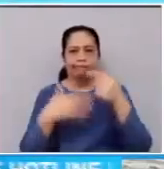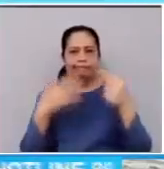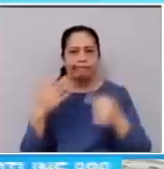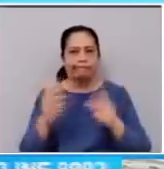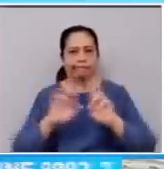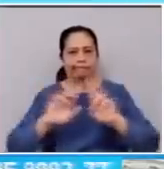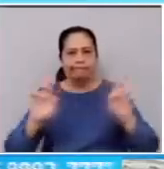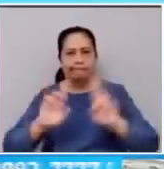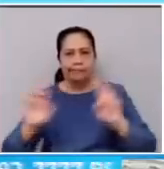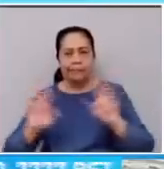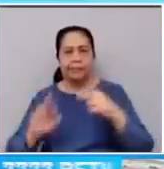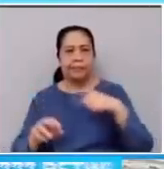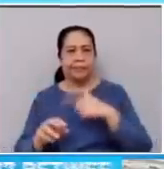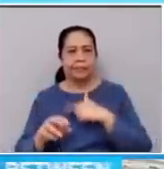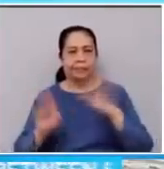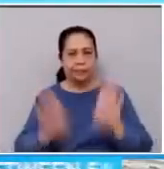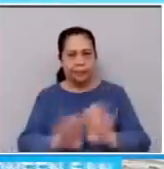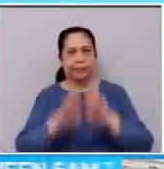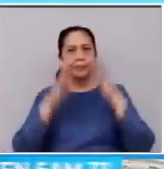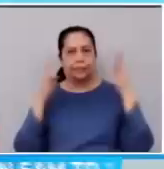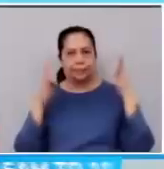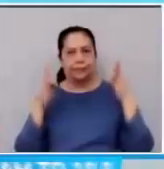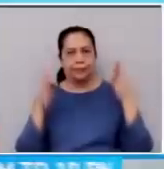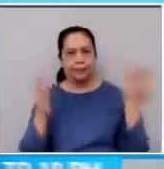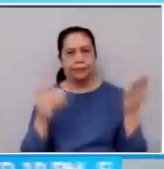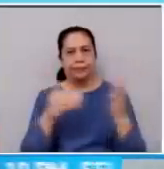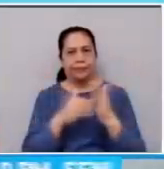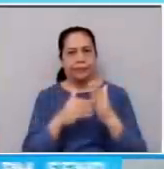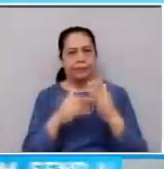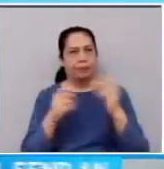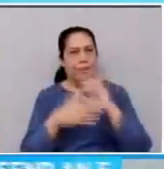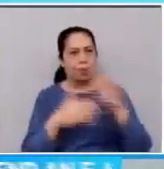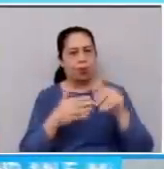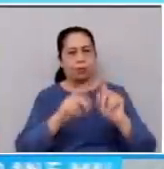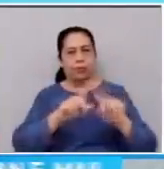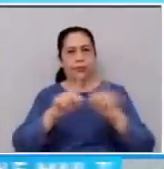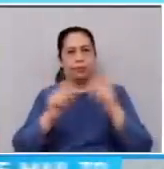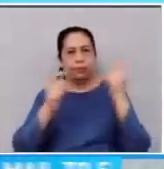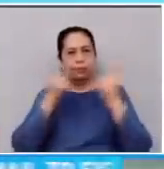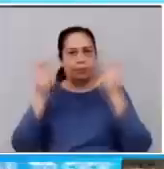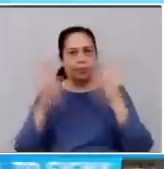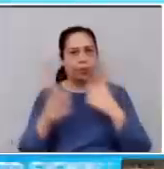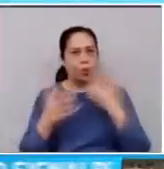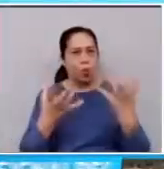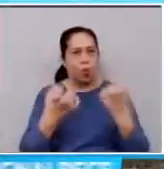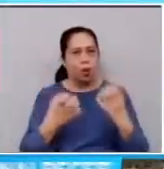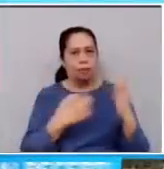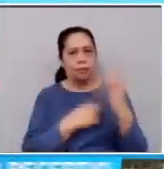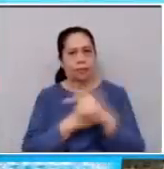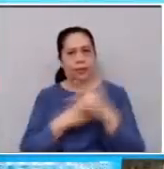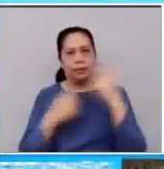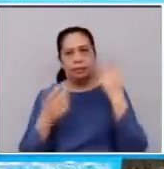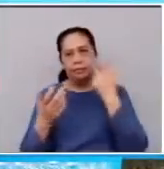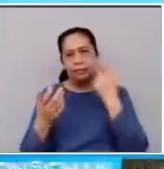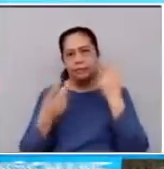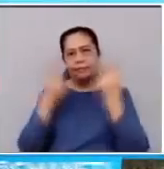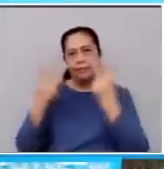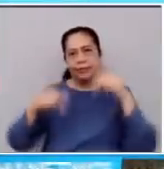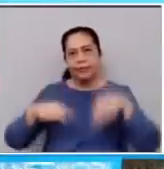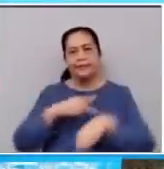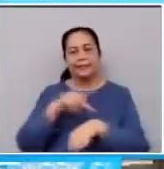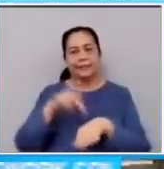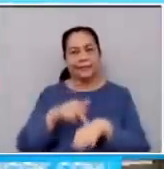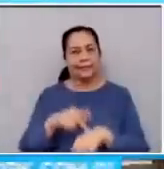aming pagbubukas ulit sa mga lahat ng turista na gustong bumalik sa Pilipinas at pumunta dito. Ano po yung